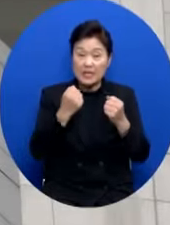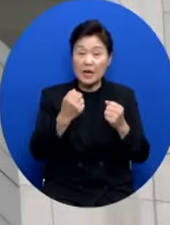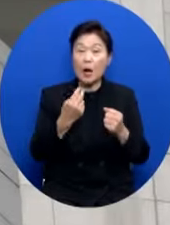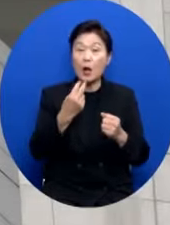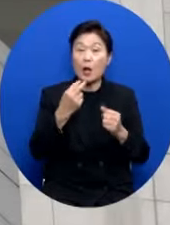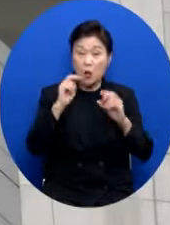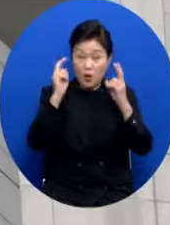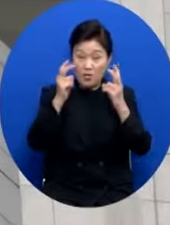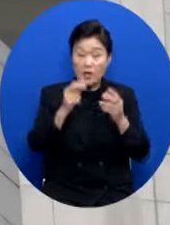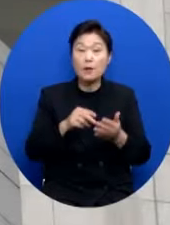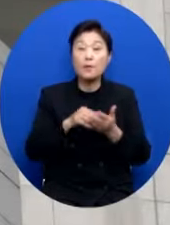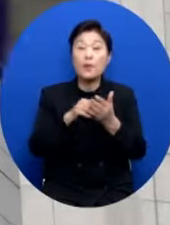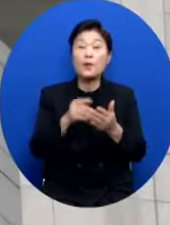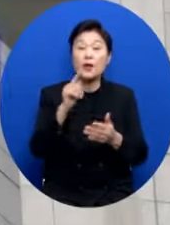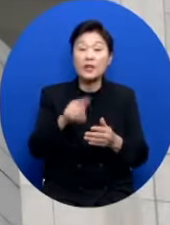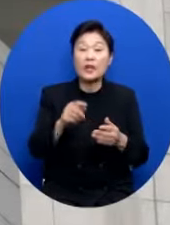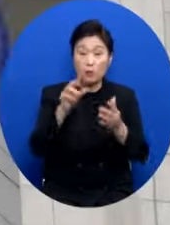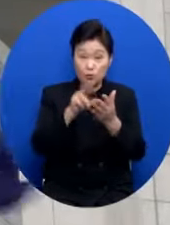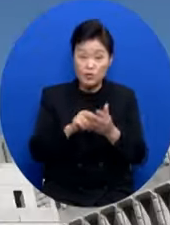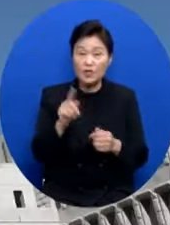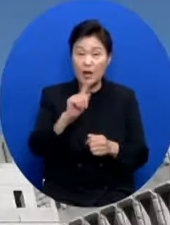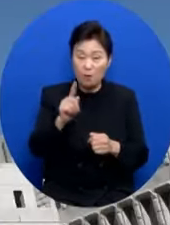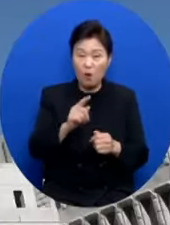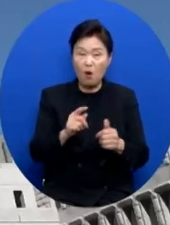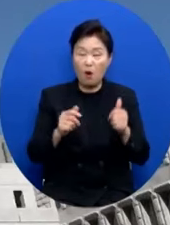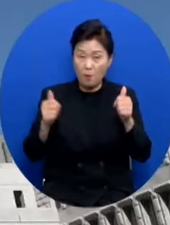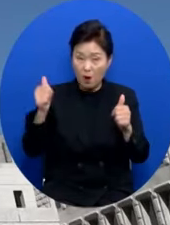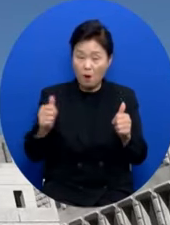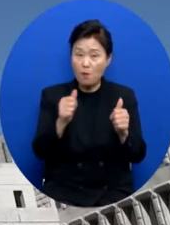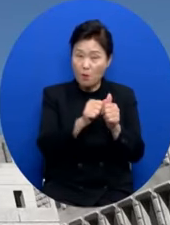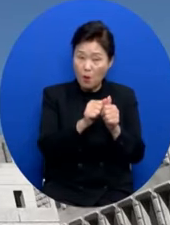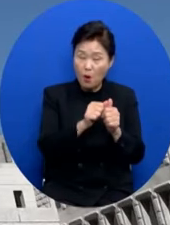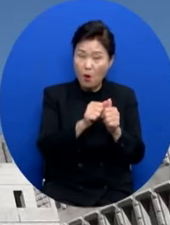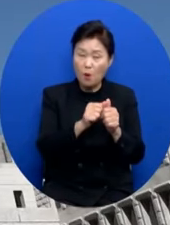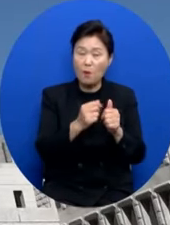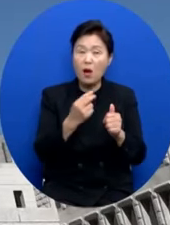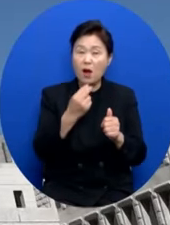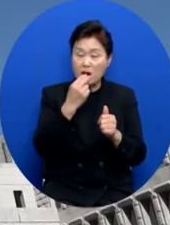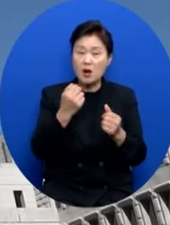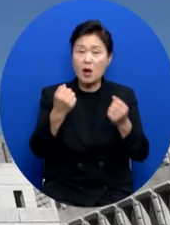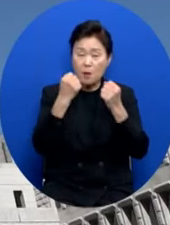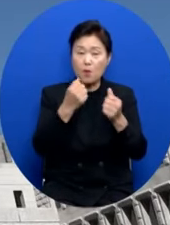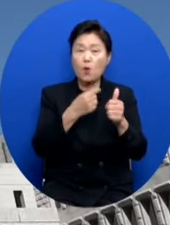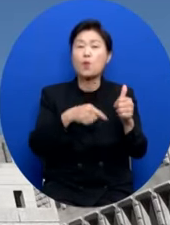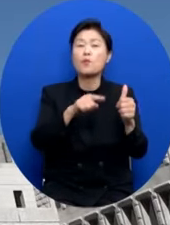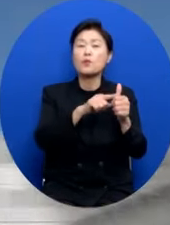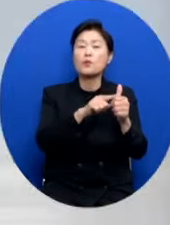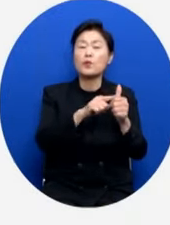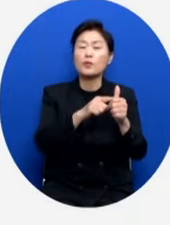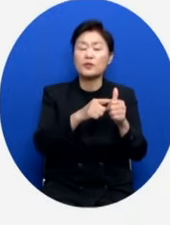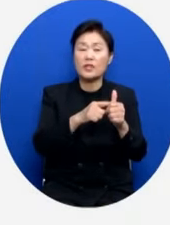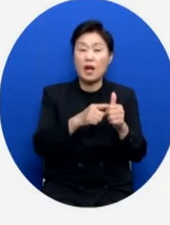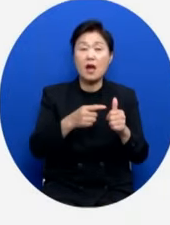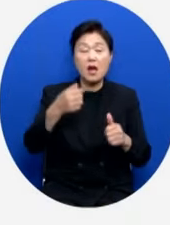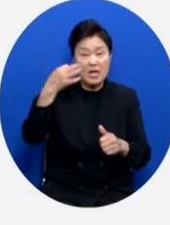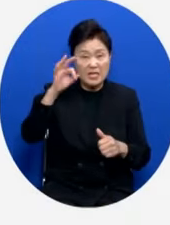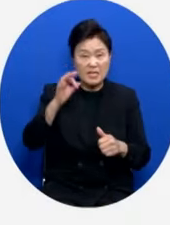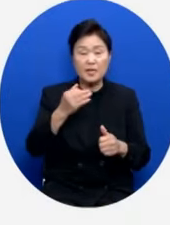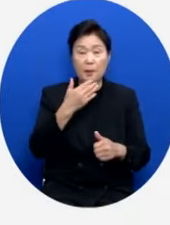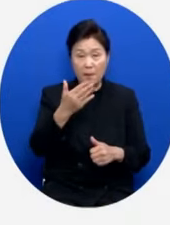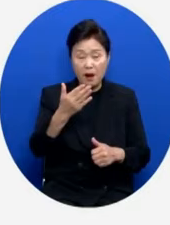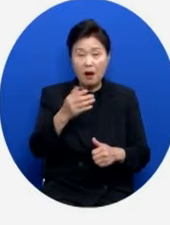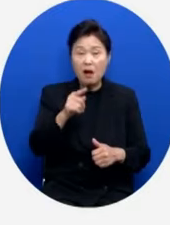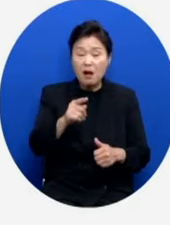소송에서 대법원은 동성 배우자를 건강보험 직장 가입자의 피부양자로 인정했습니다 대법원 측은